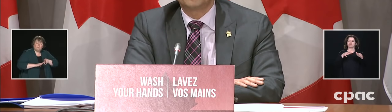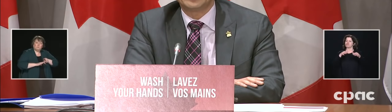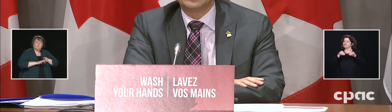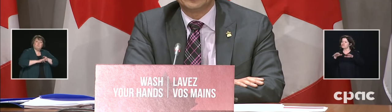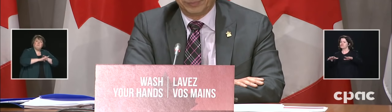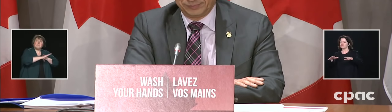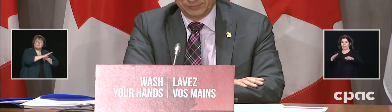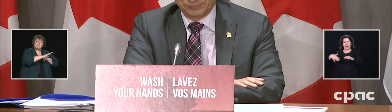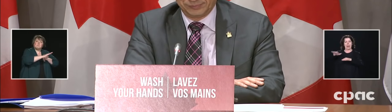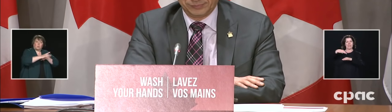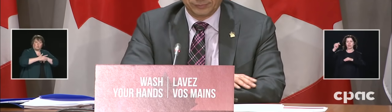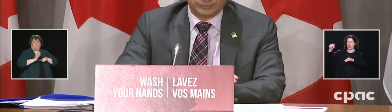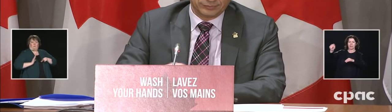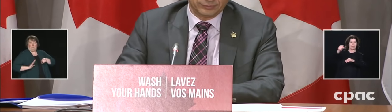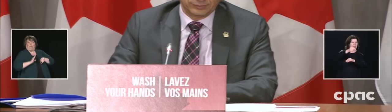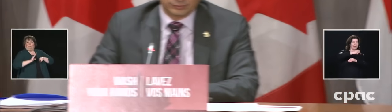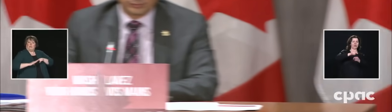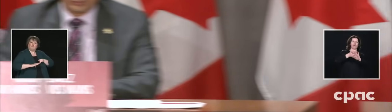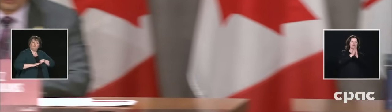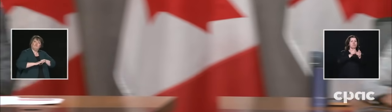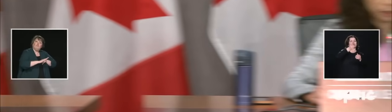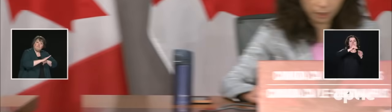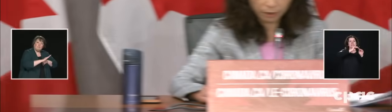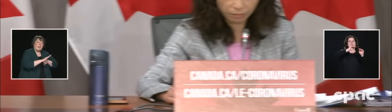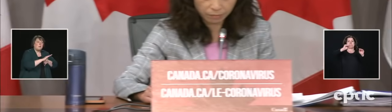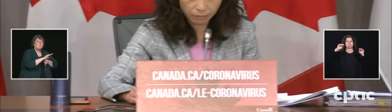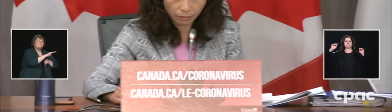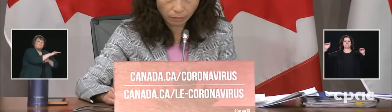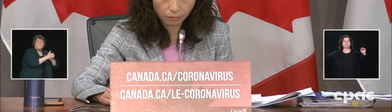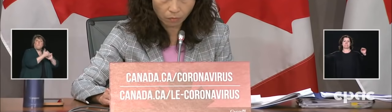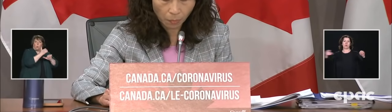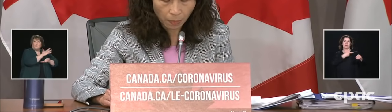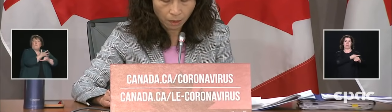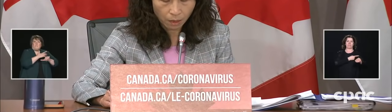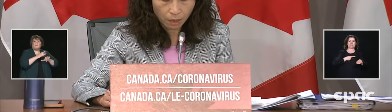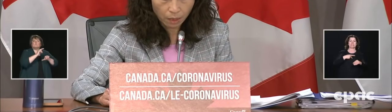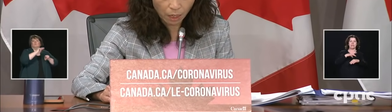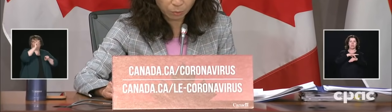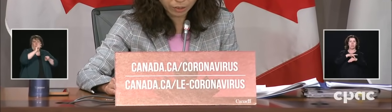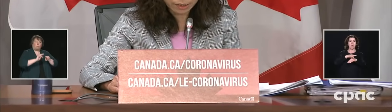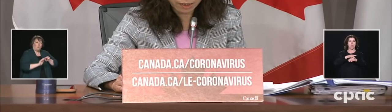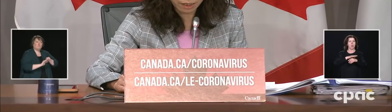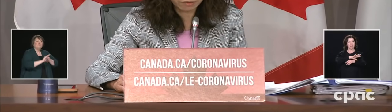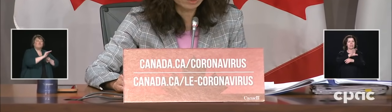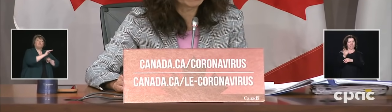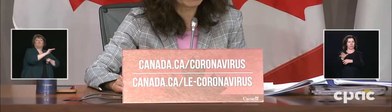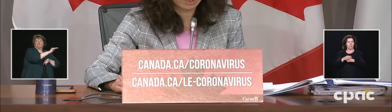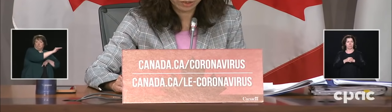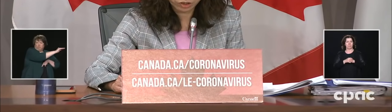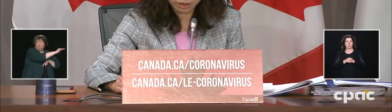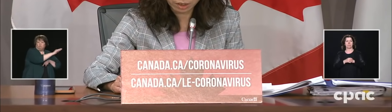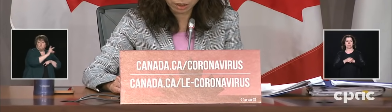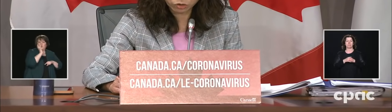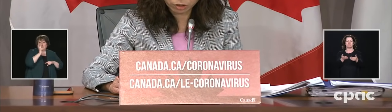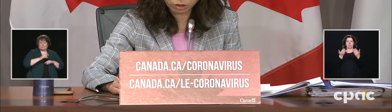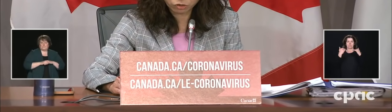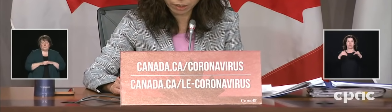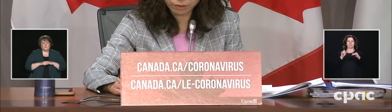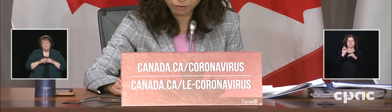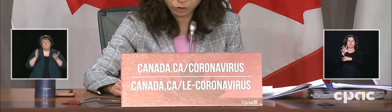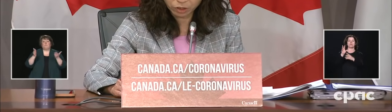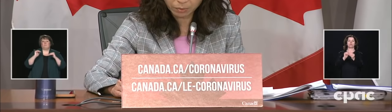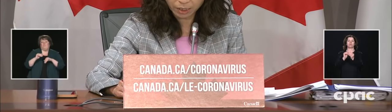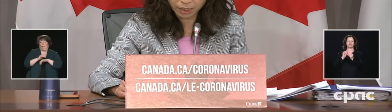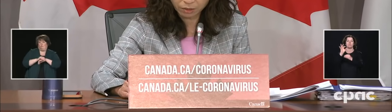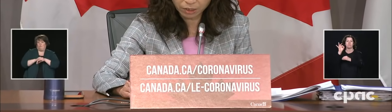territoires au pays. Slide 9. Outbreaks in high-risk populations are the